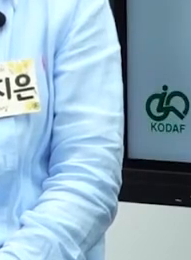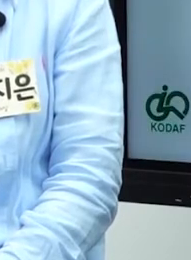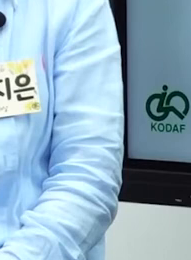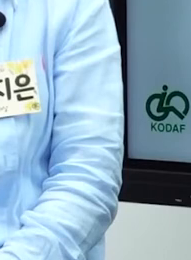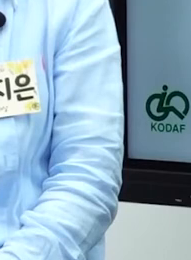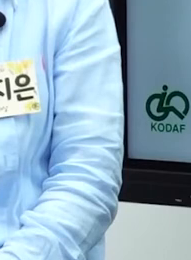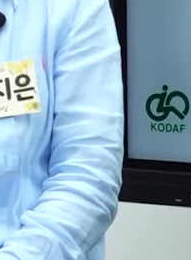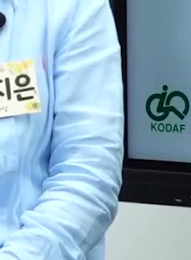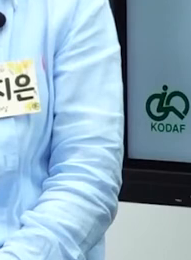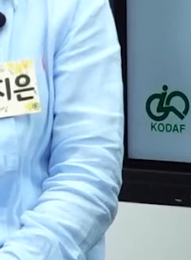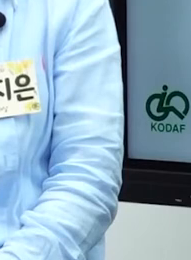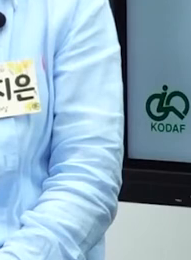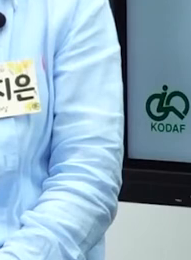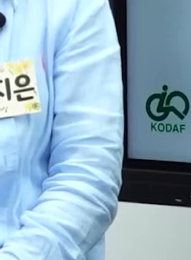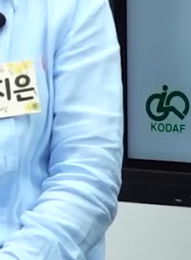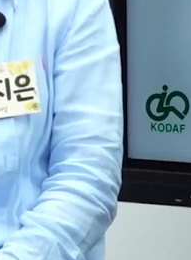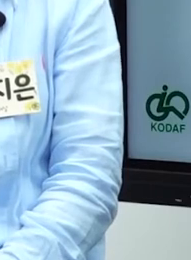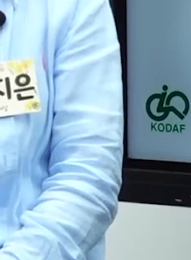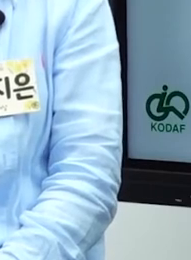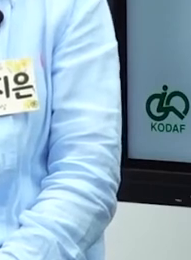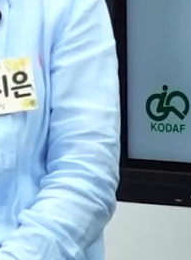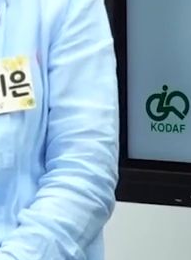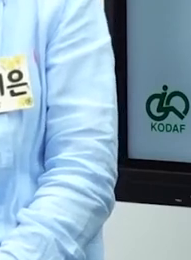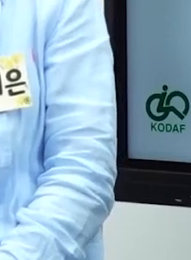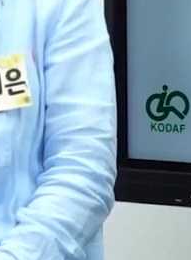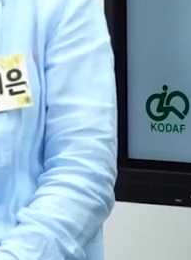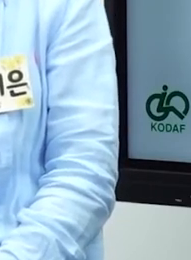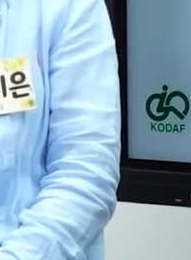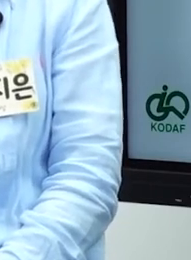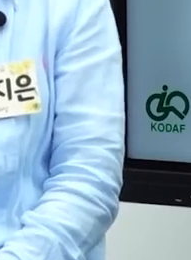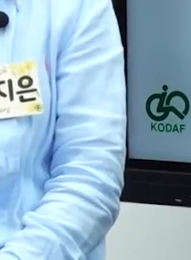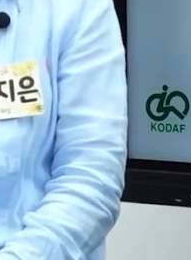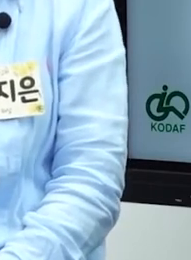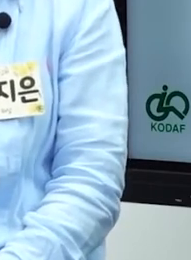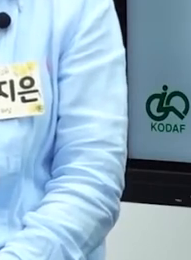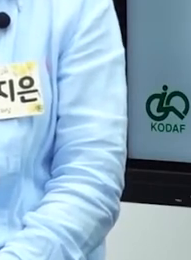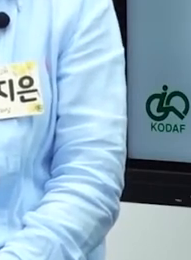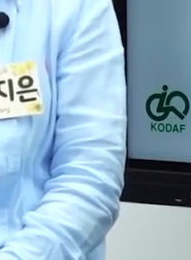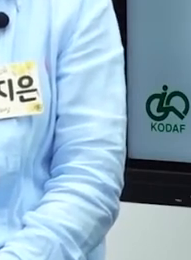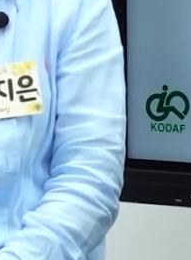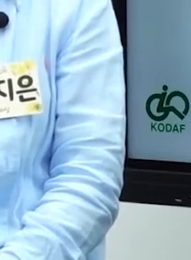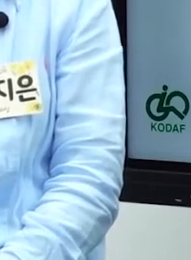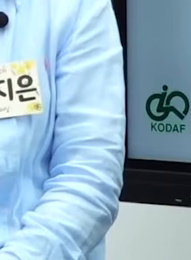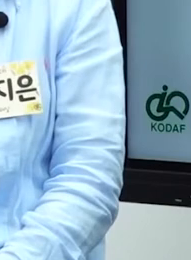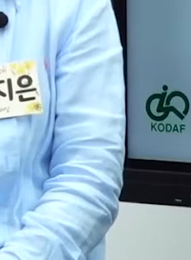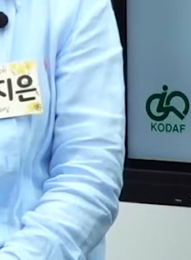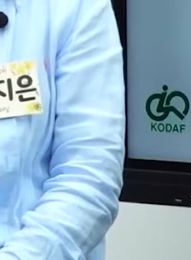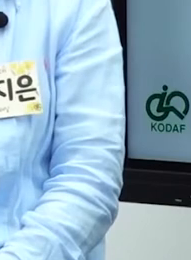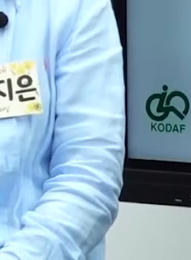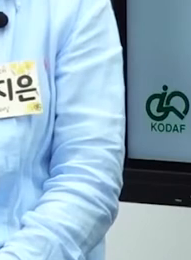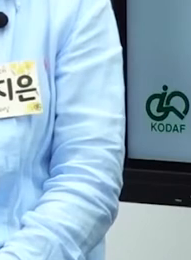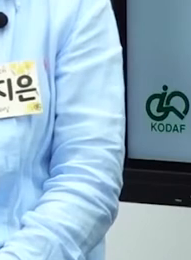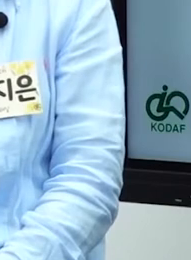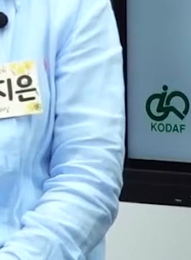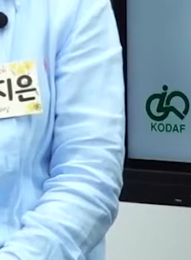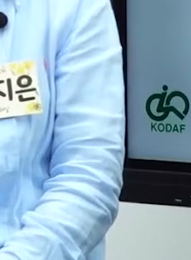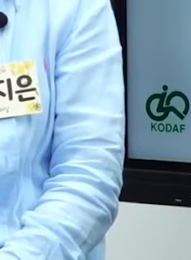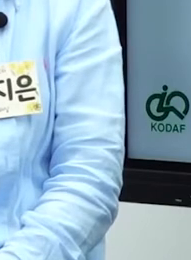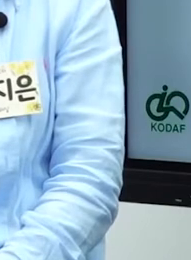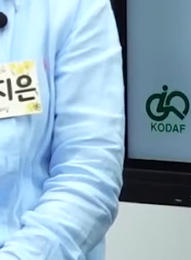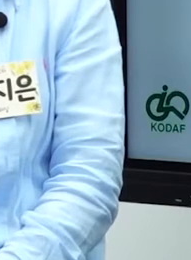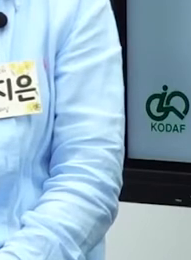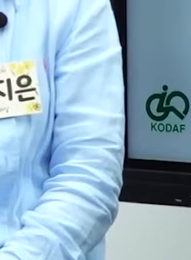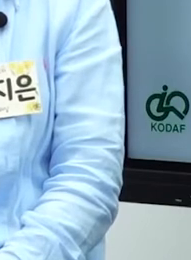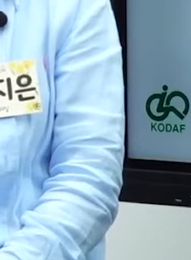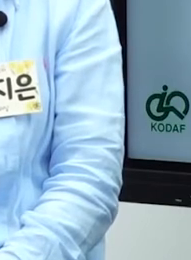안 좋으니까 일하러 오지 말래요. 이런 역할들을 아주 어렸을 때부터 하였습니다. 제가 어렸을 때는 언어치료를 받았습니다.